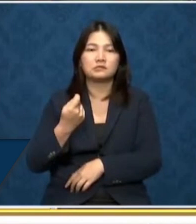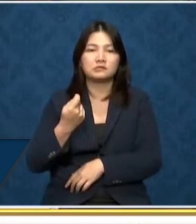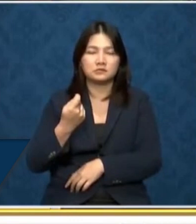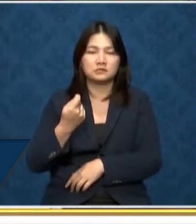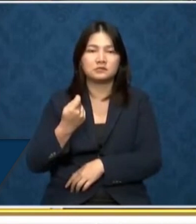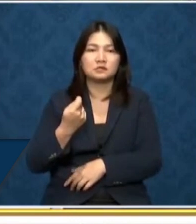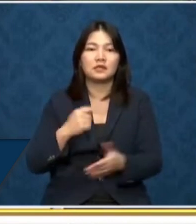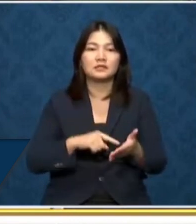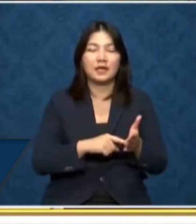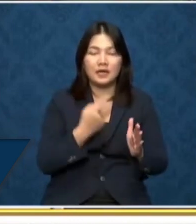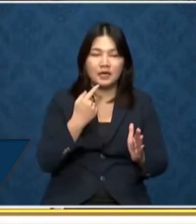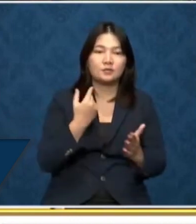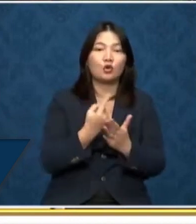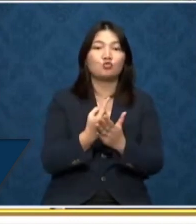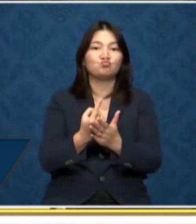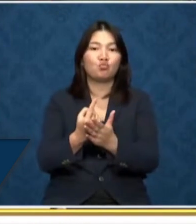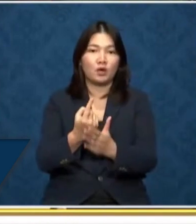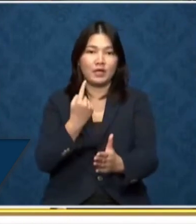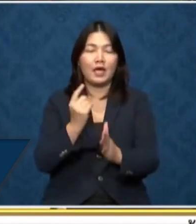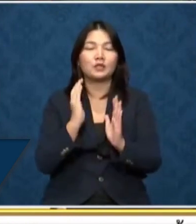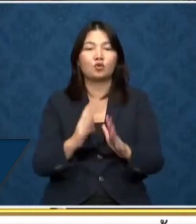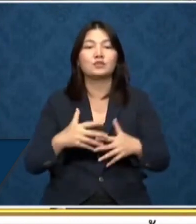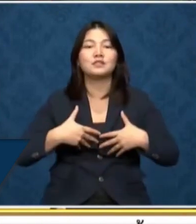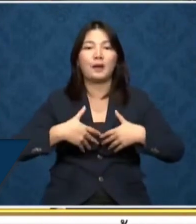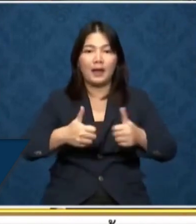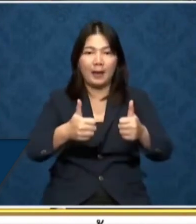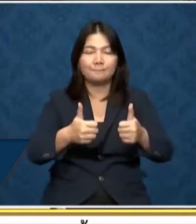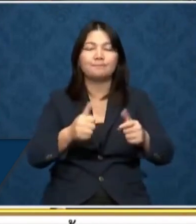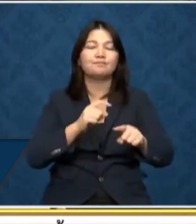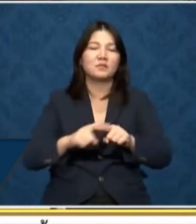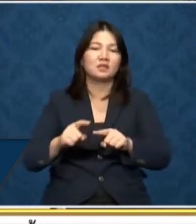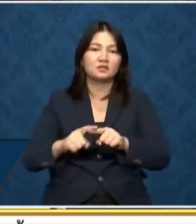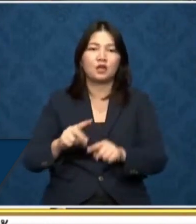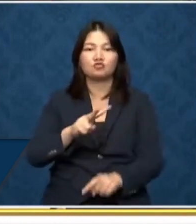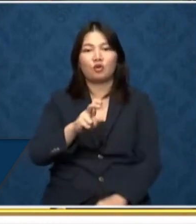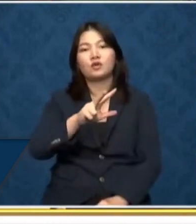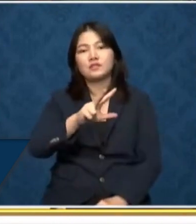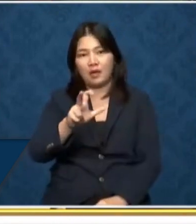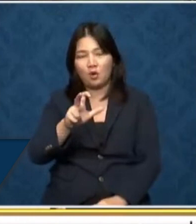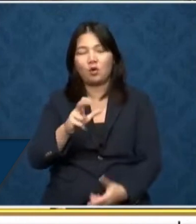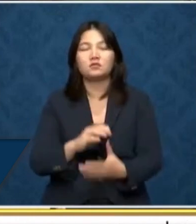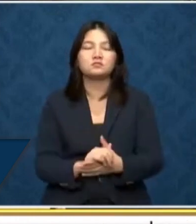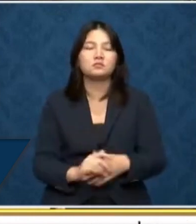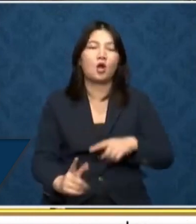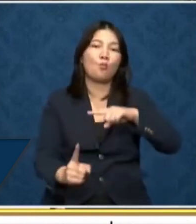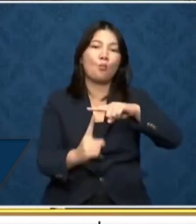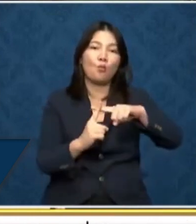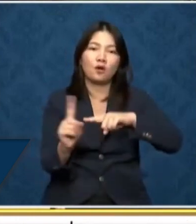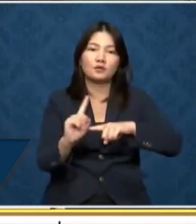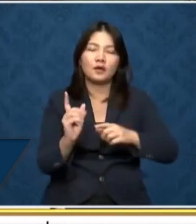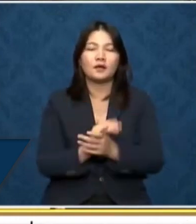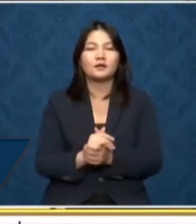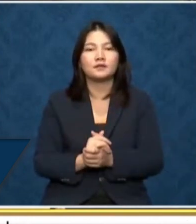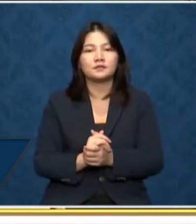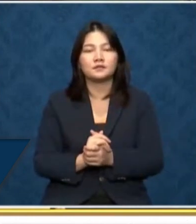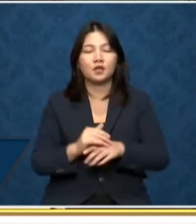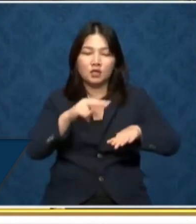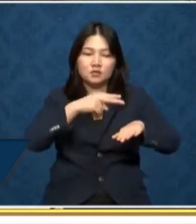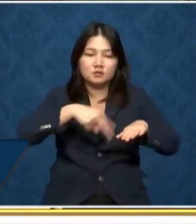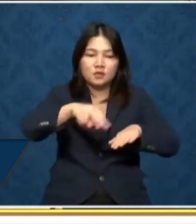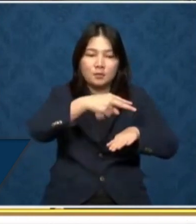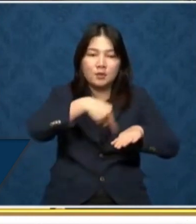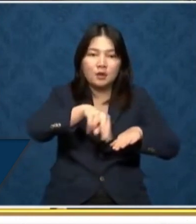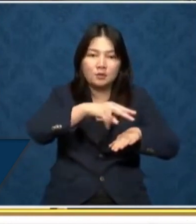จ่ายเงินให้กับตัวแทนรับส่งเอกสารรอบละประมาณ200ถึง300บาทค่าใช้จ่ายในการตรวจสภาพร